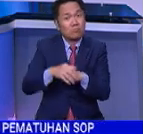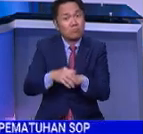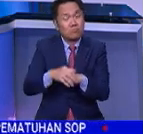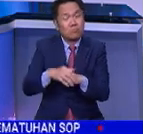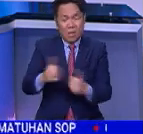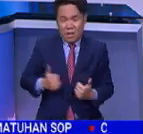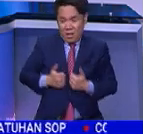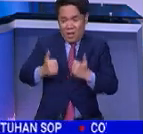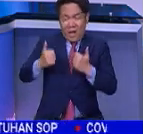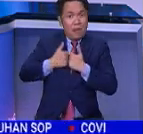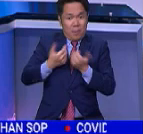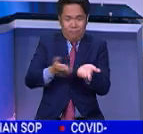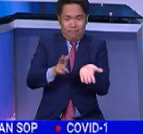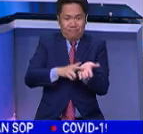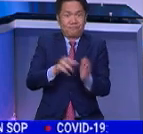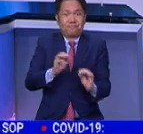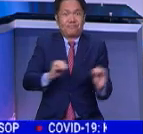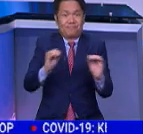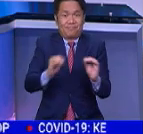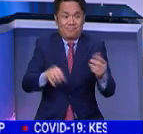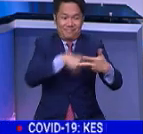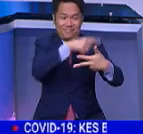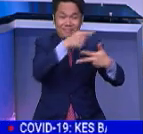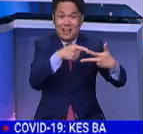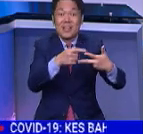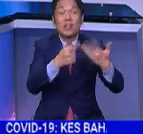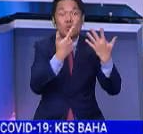alamat tidak didaftarkan. Itu antara